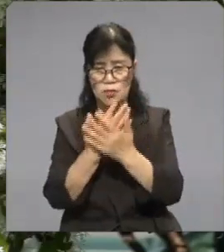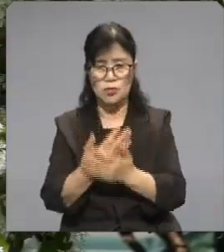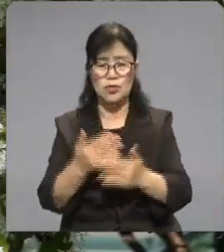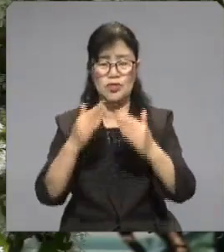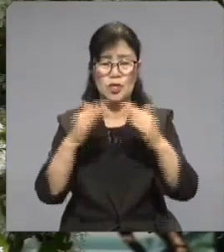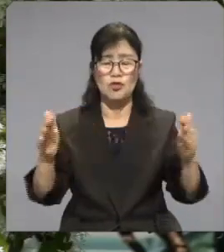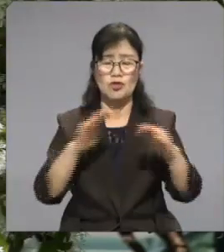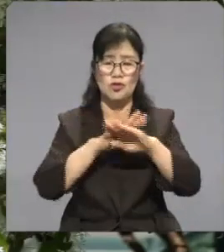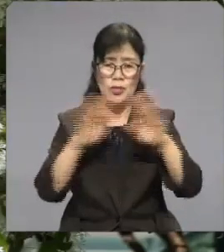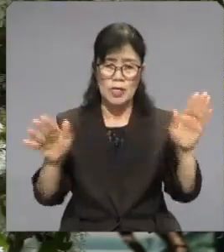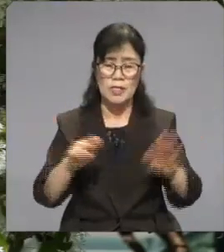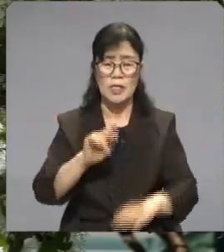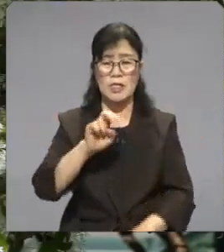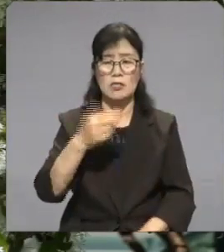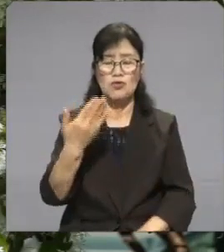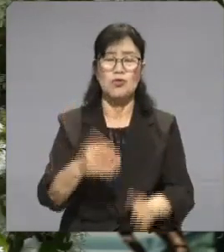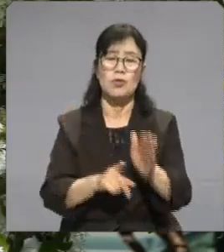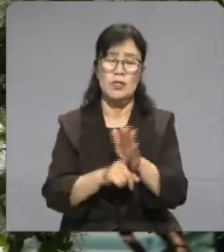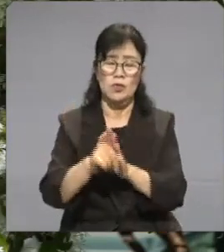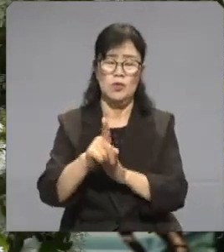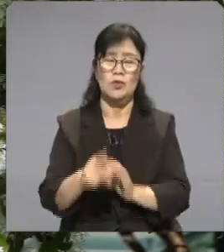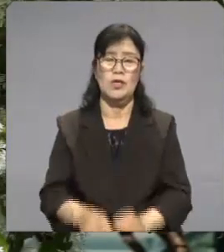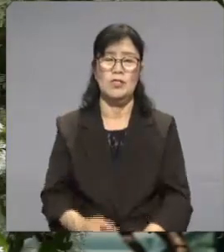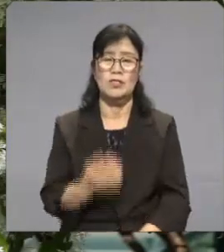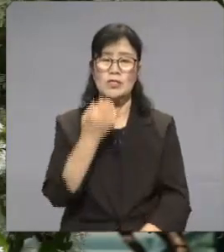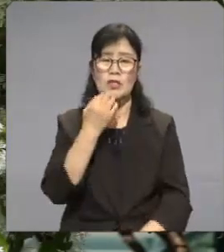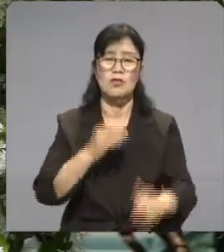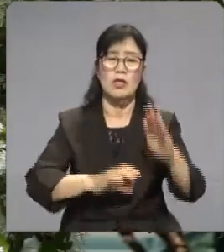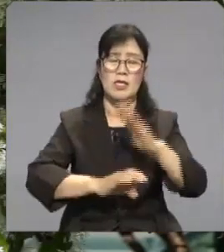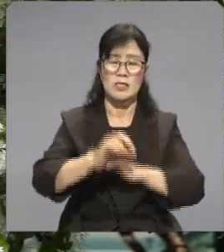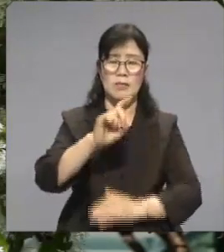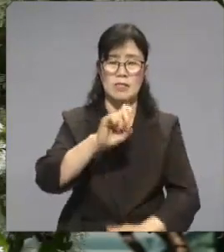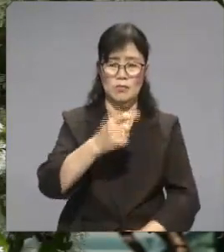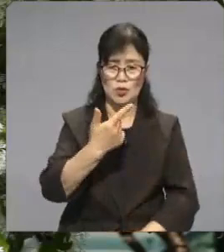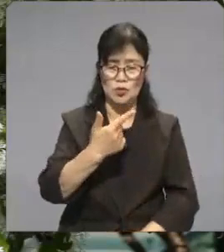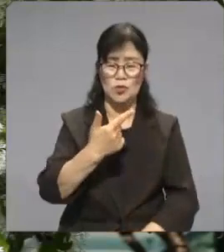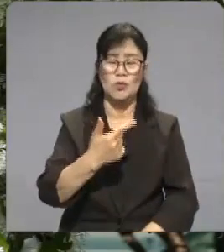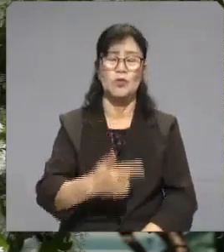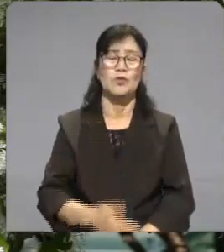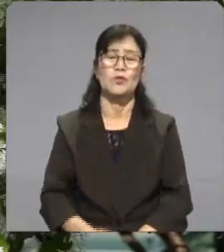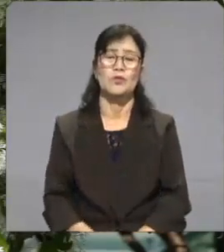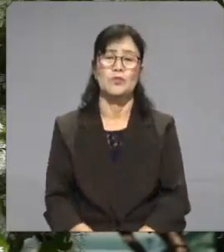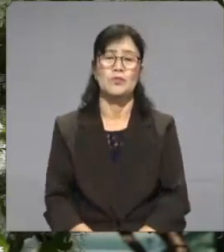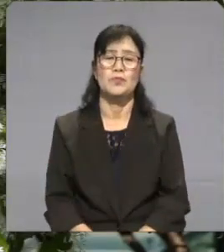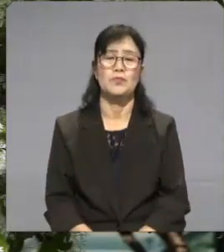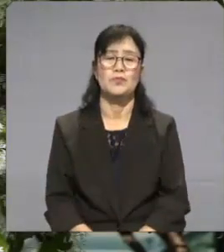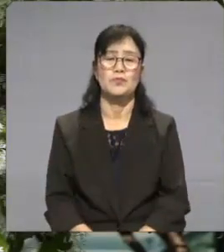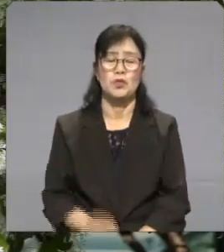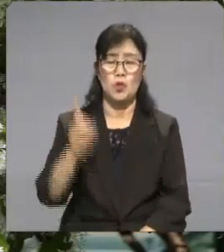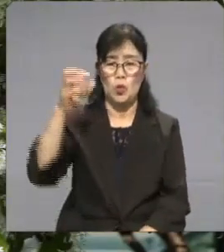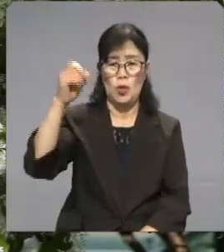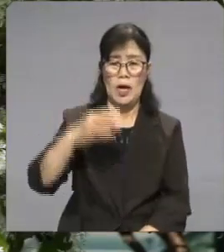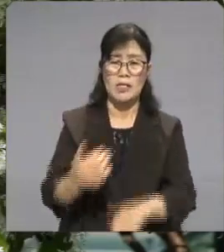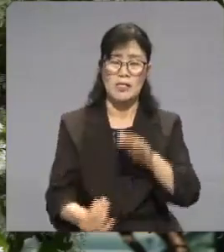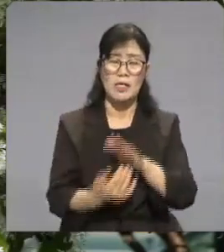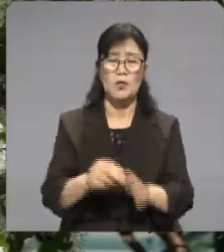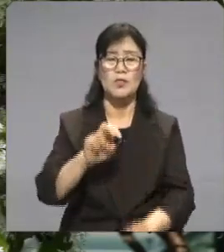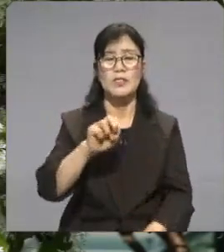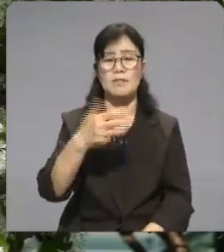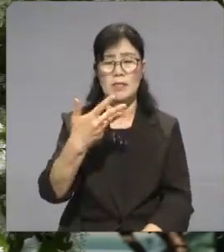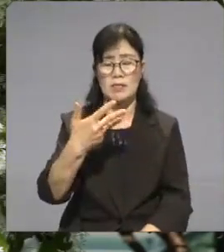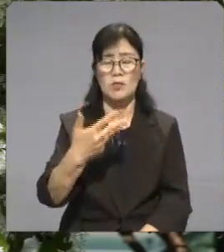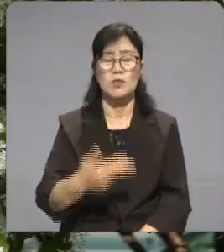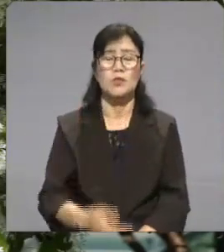한낮기온은 29도까지 오르겠고요 서울 아침에 16도에서 출발하겠습니다고 최고 28도로